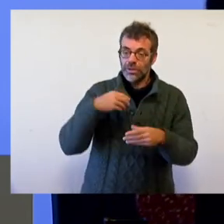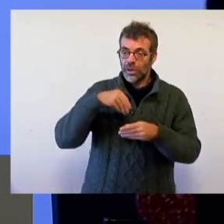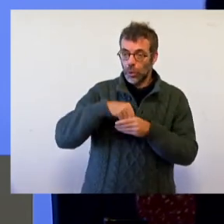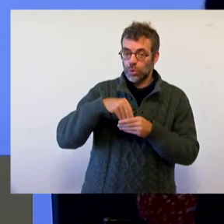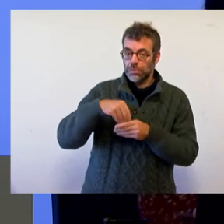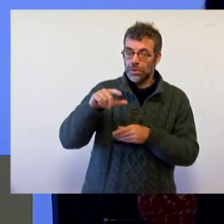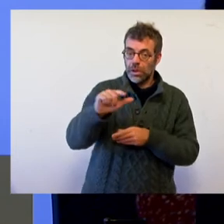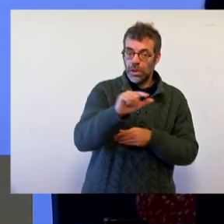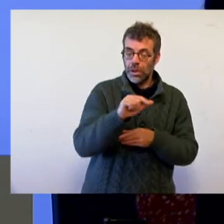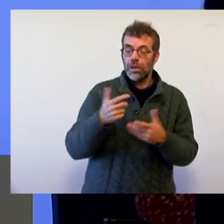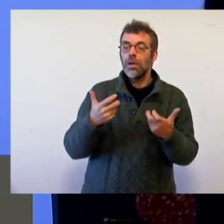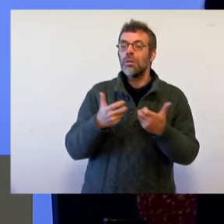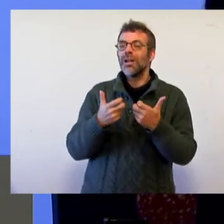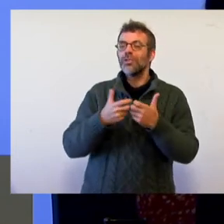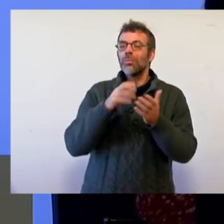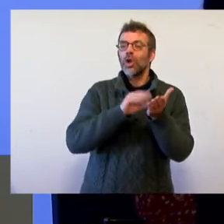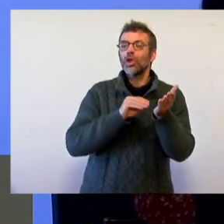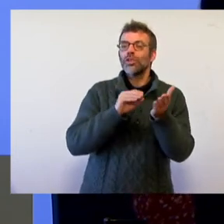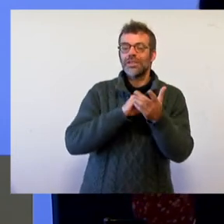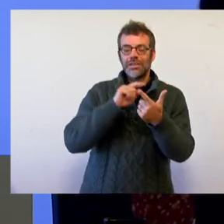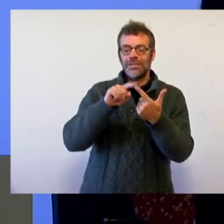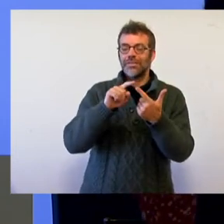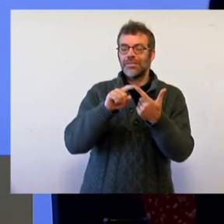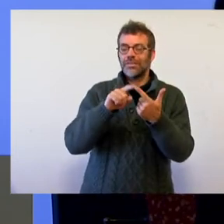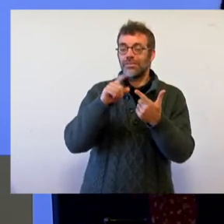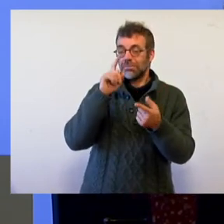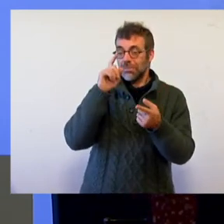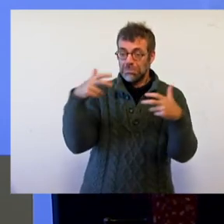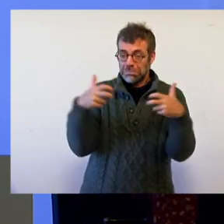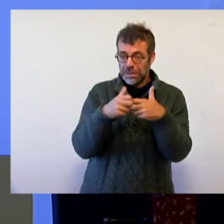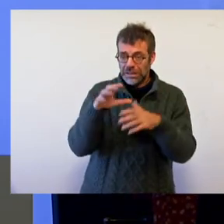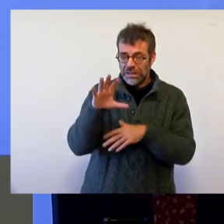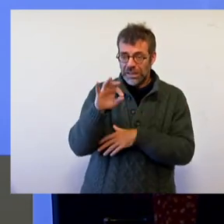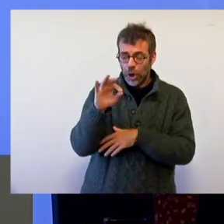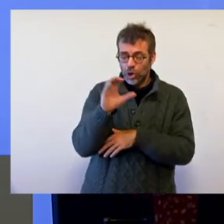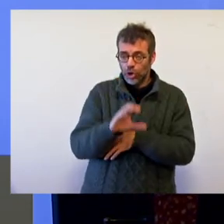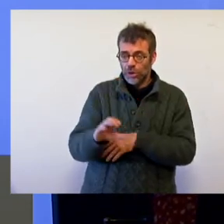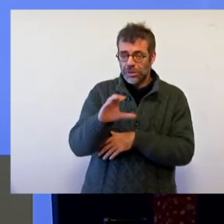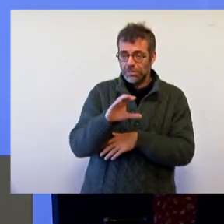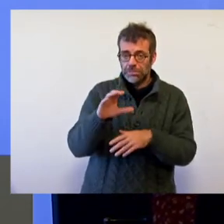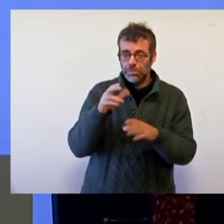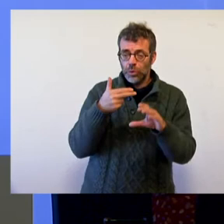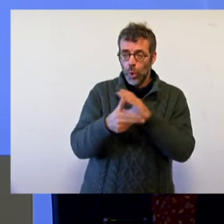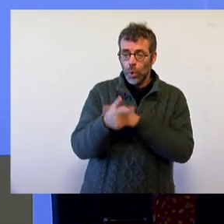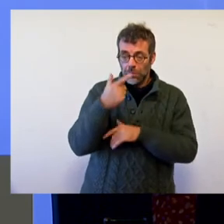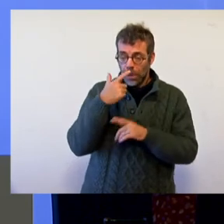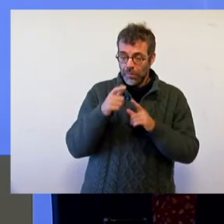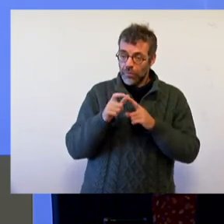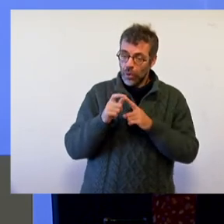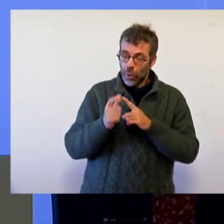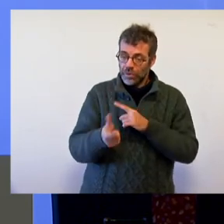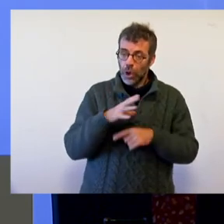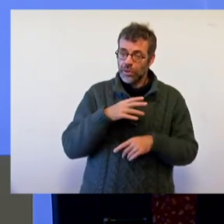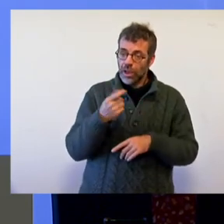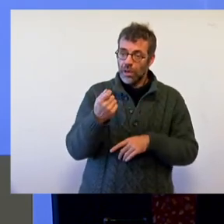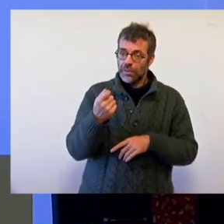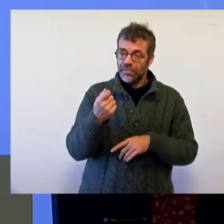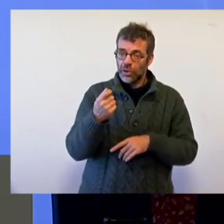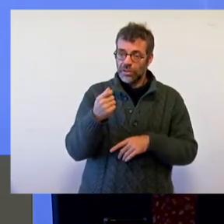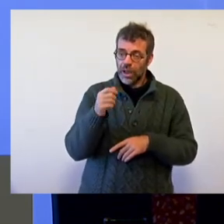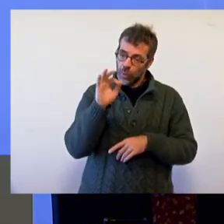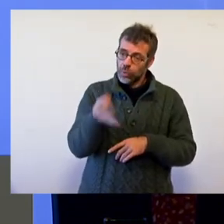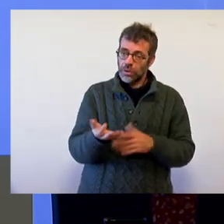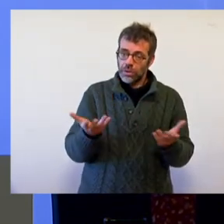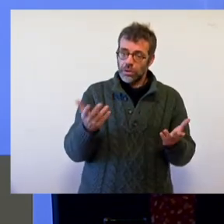cantine à 50 centimes d'euros que nous avons mis en œuvre qui a un impact dans le prochain DOB comme dans le compte administratif pour